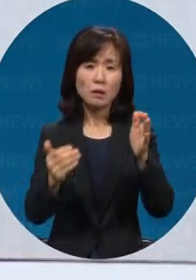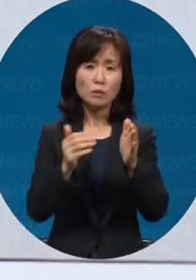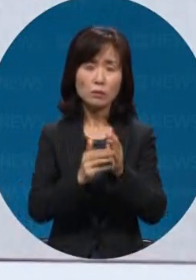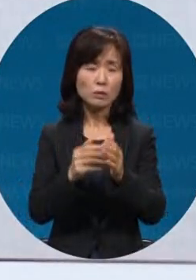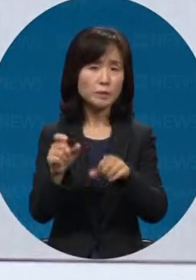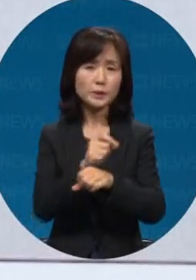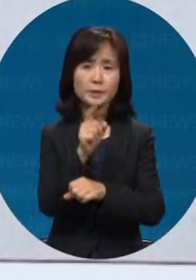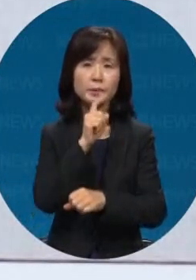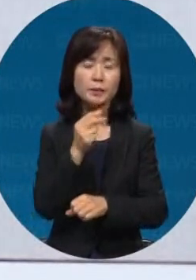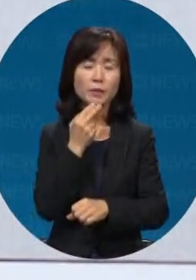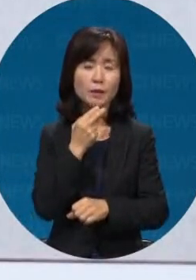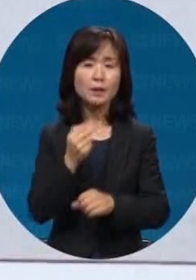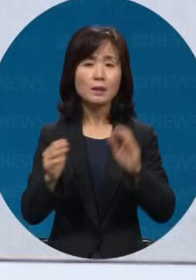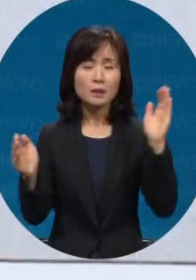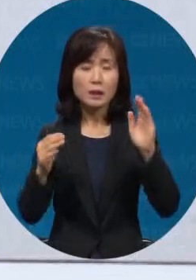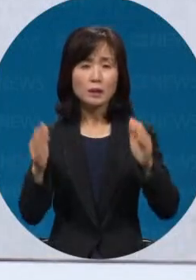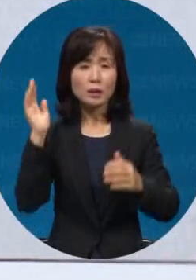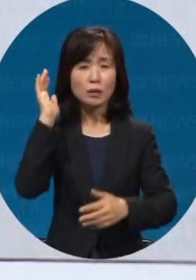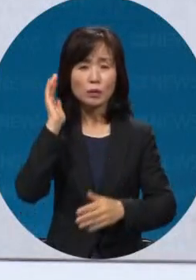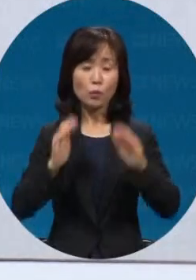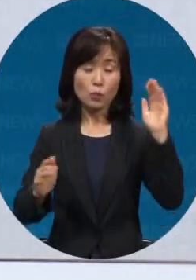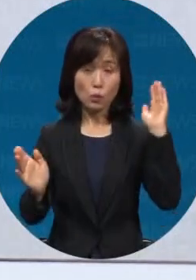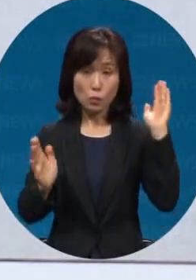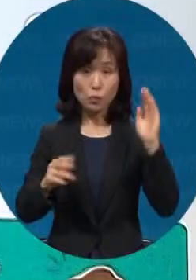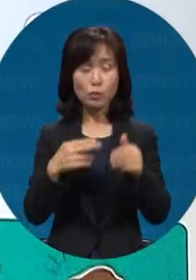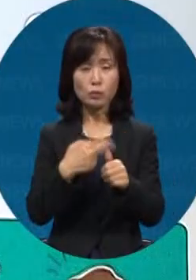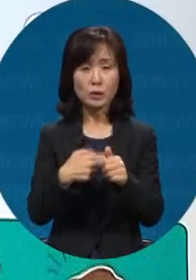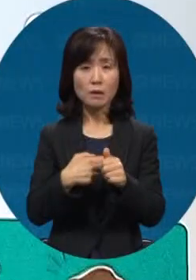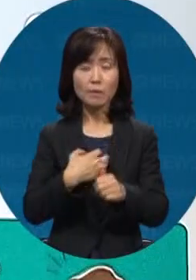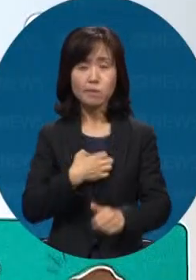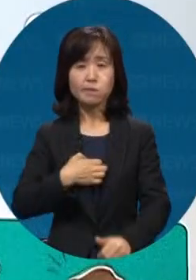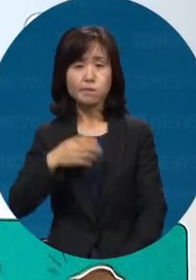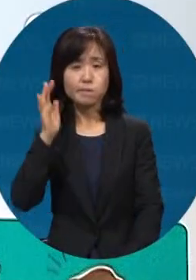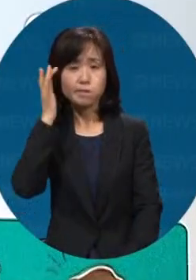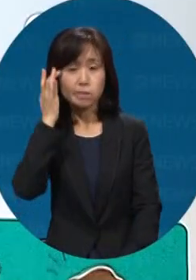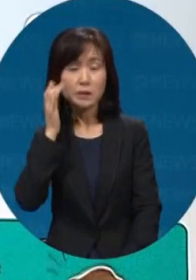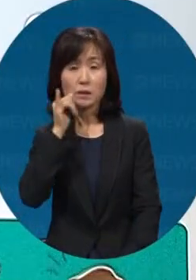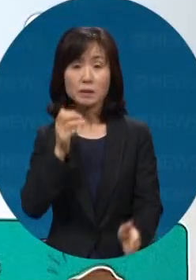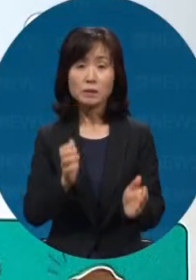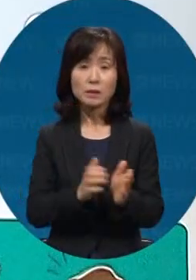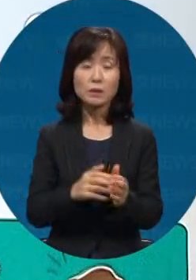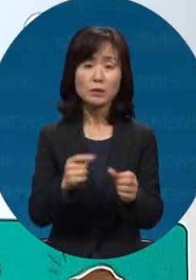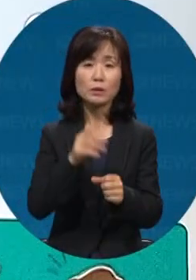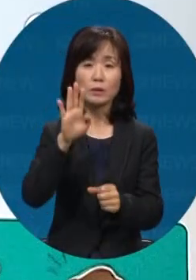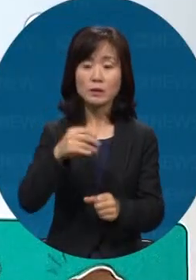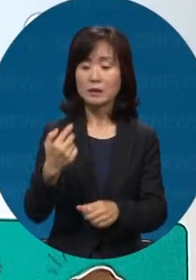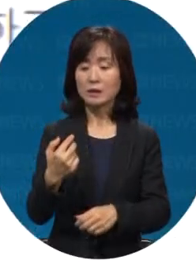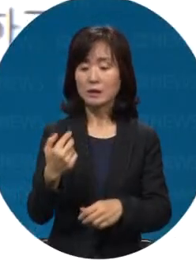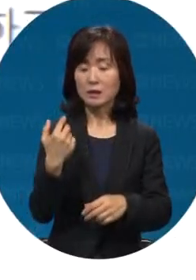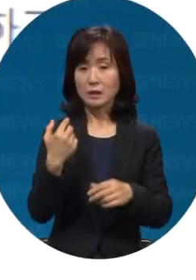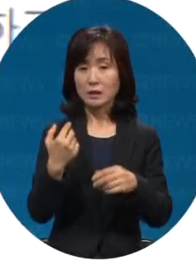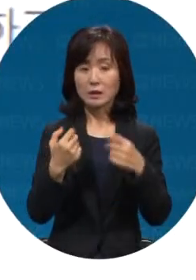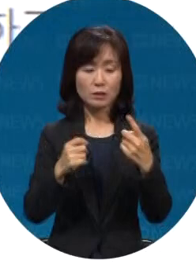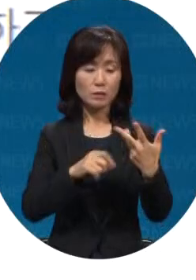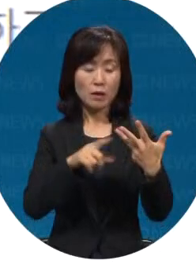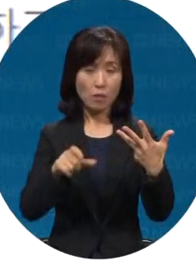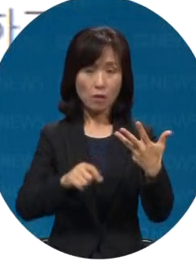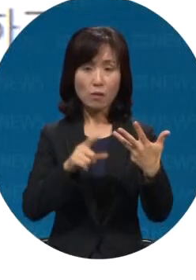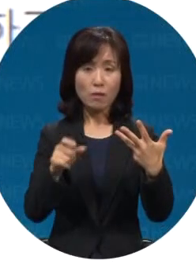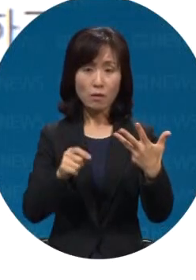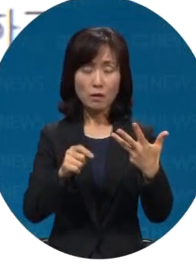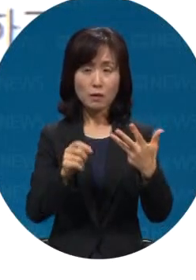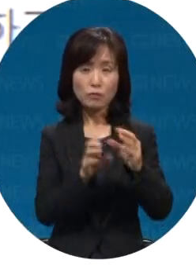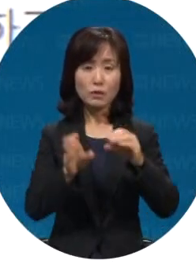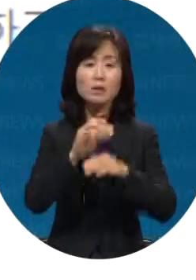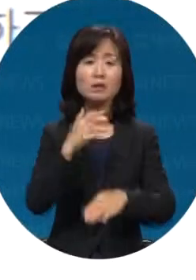없어 학생과 교사들은 혼란을 겪었습니다 교육부는 지난 달에 추가한 코드가 시스템 병목 현상을 발생